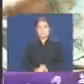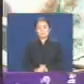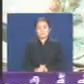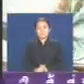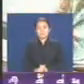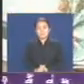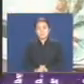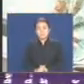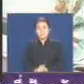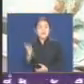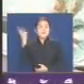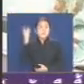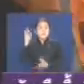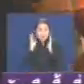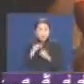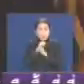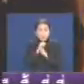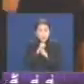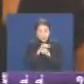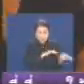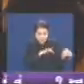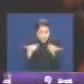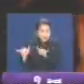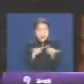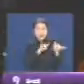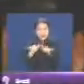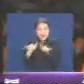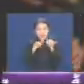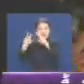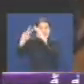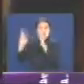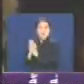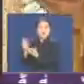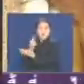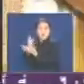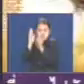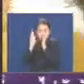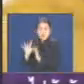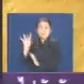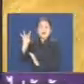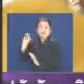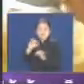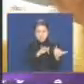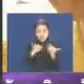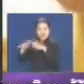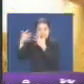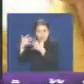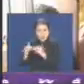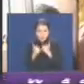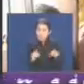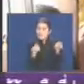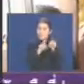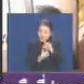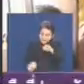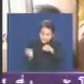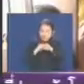เมื่อวานนี้มีผู้สูงอายุได้รับการอพยพออกไปอยู่ที่วัดหนองหอยแล้วกว่า80คนขณะที่วันนี้สามารถอพยพเพิ่มเติม